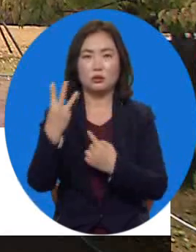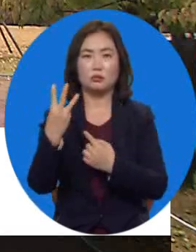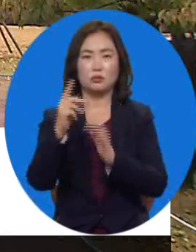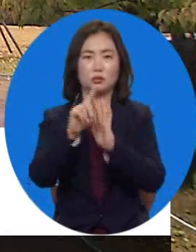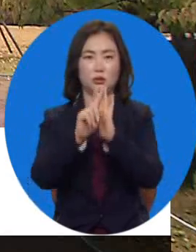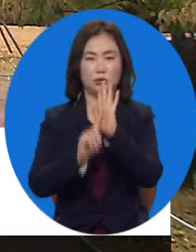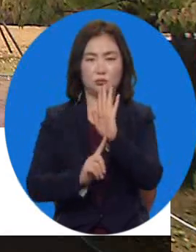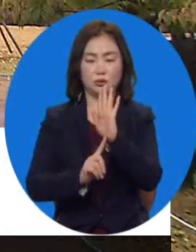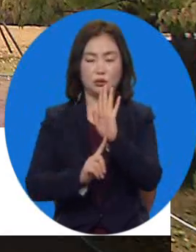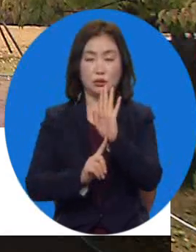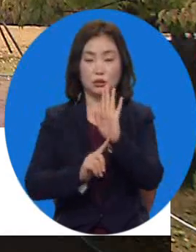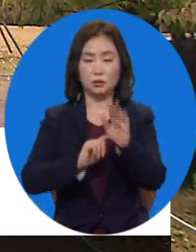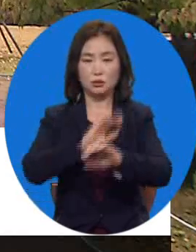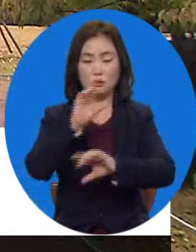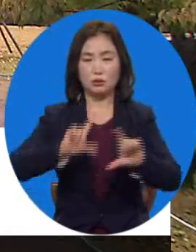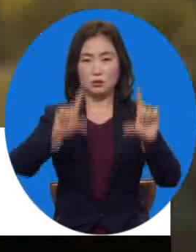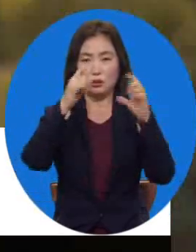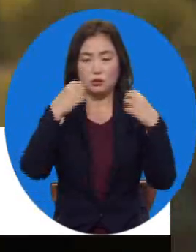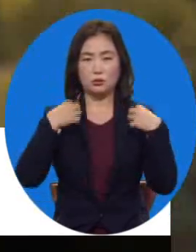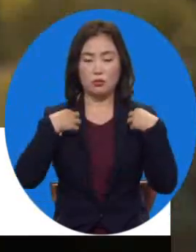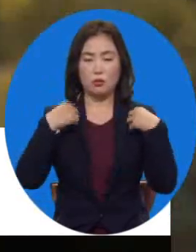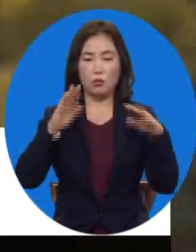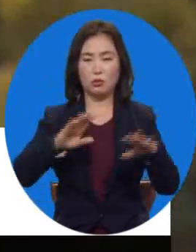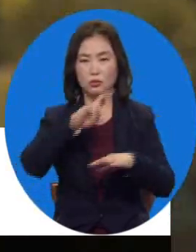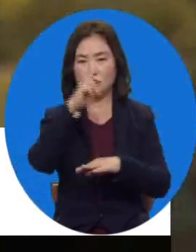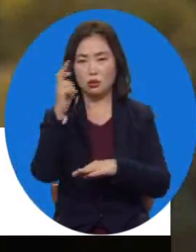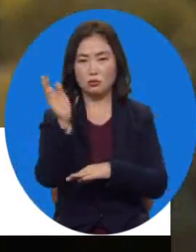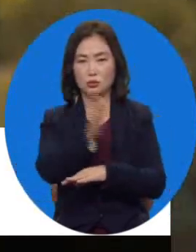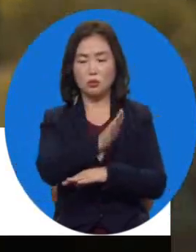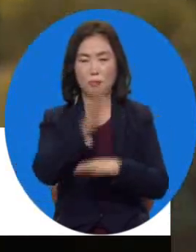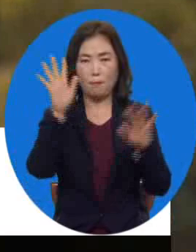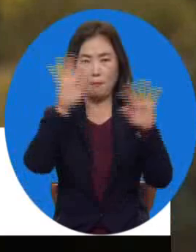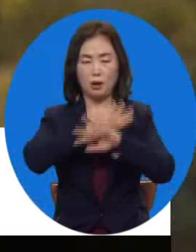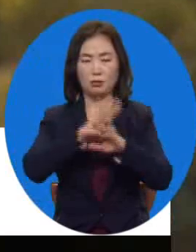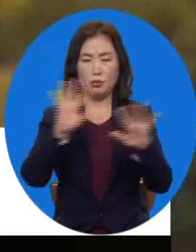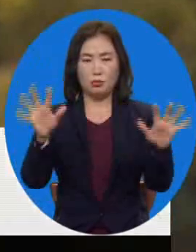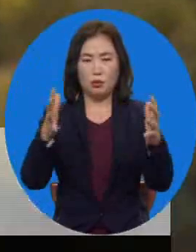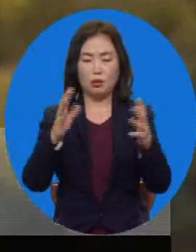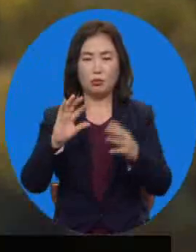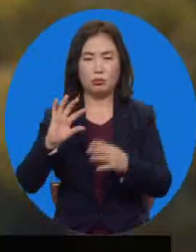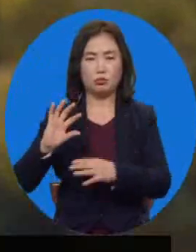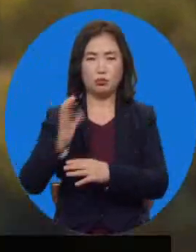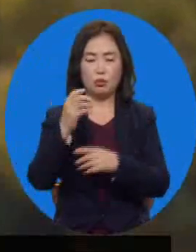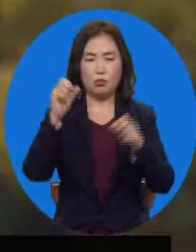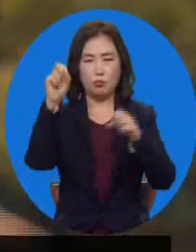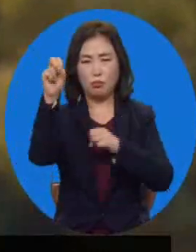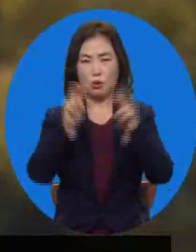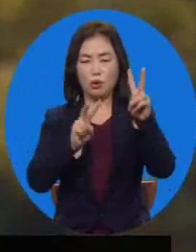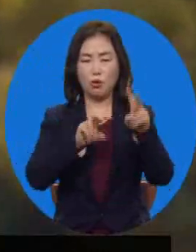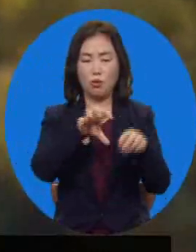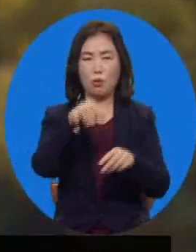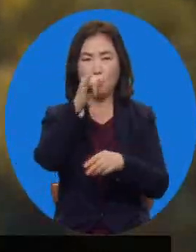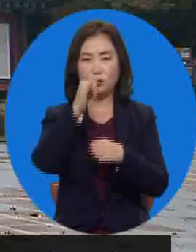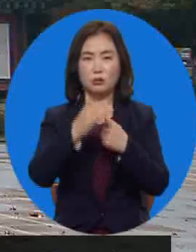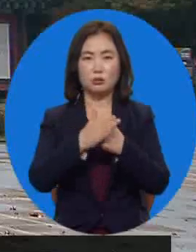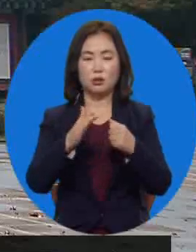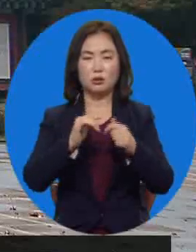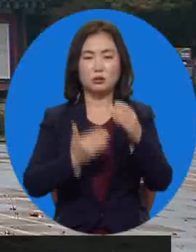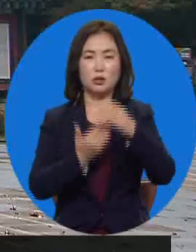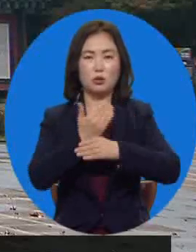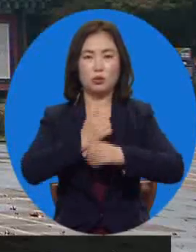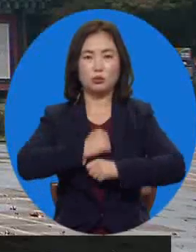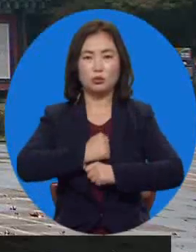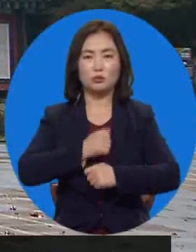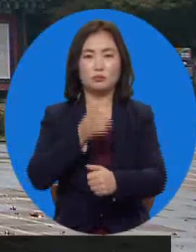낮겠습니다 대구 지방 기상청은 오늘 저녁부터 밤 사이 돌풍과 함께 천둥 번개가 치는 곳이 있겠다며 안전사고에